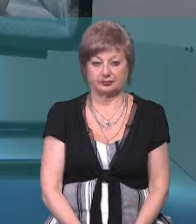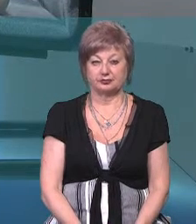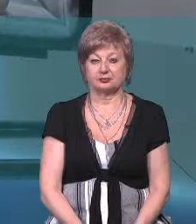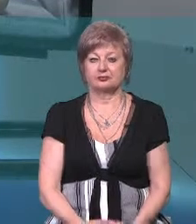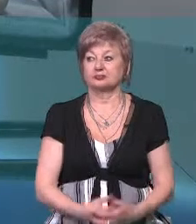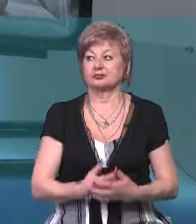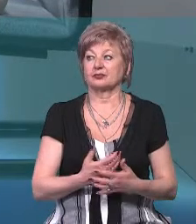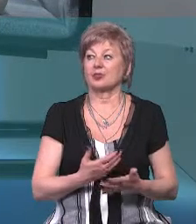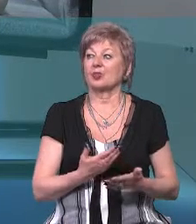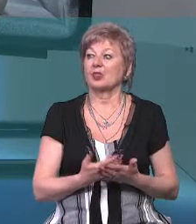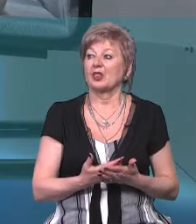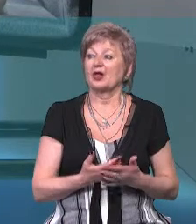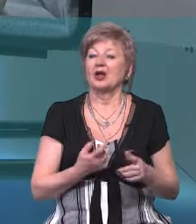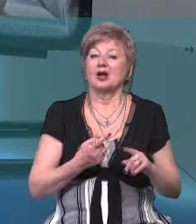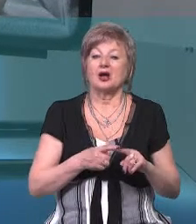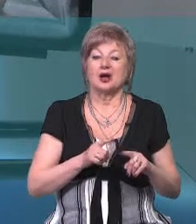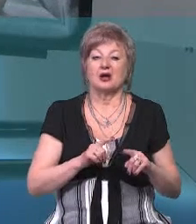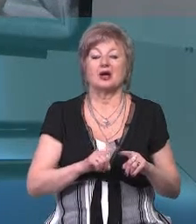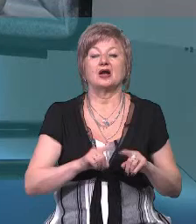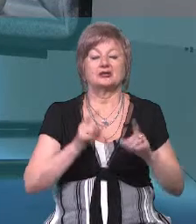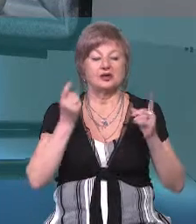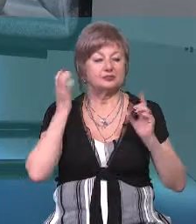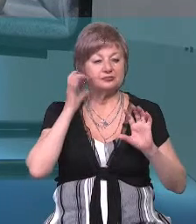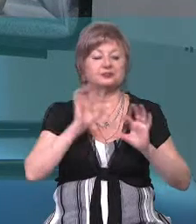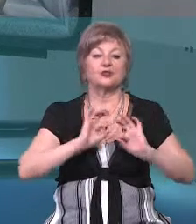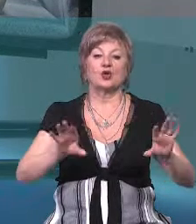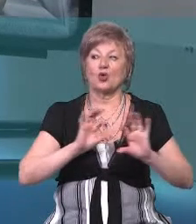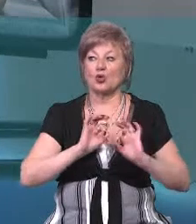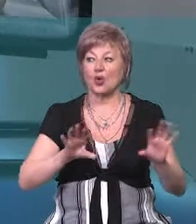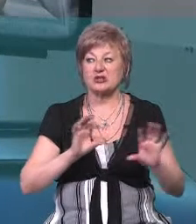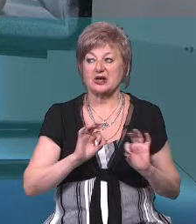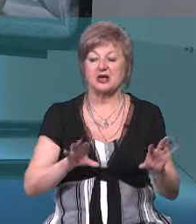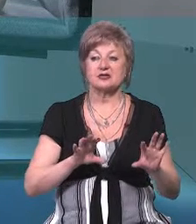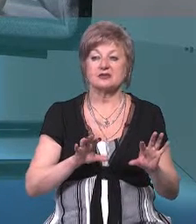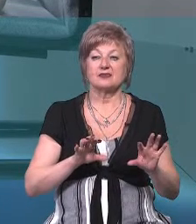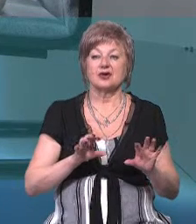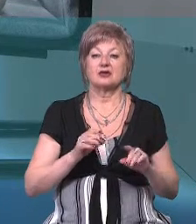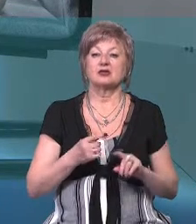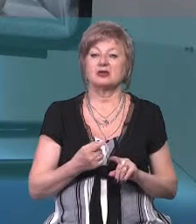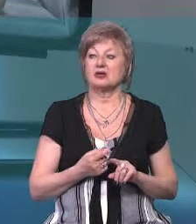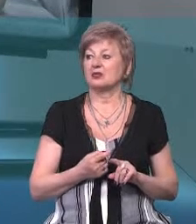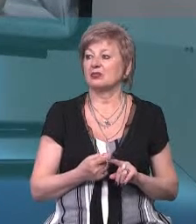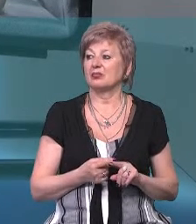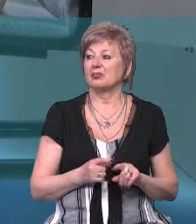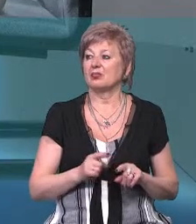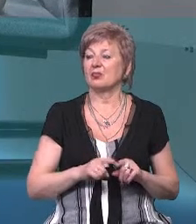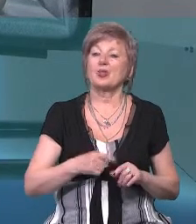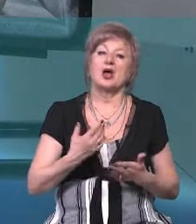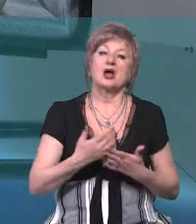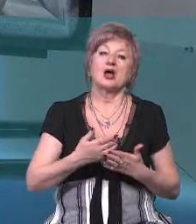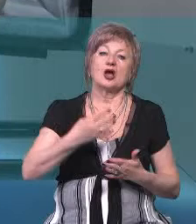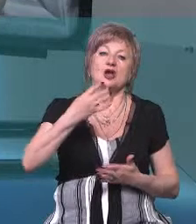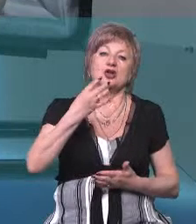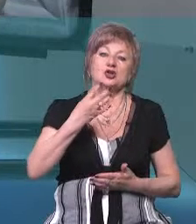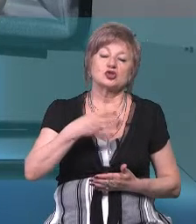ФМ радіомовлення – це локальне мовлення, десь радіусом, сигнал розповсюджується радіусом на 40 і в